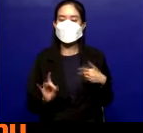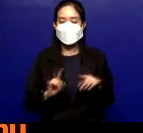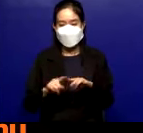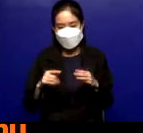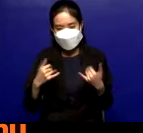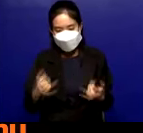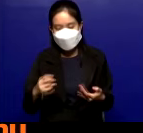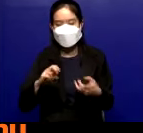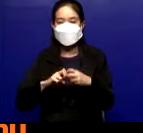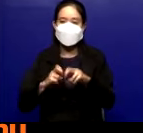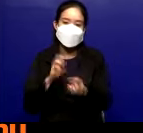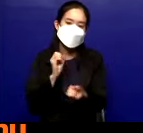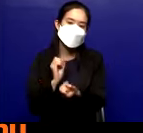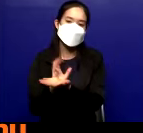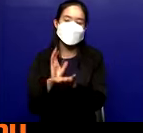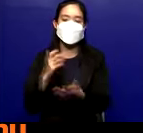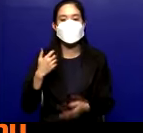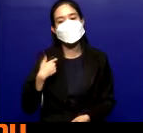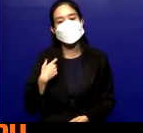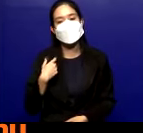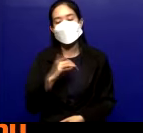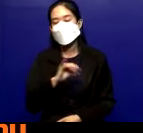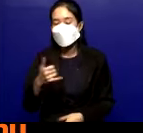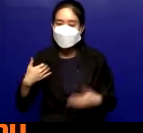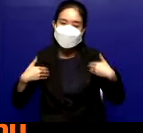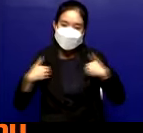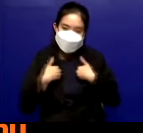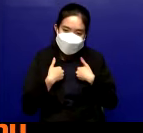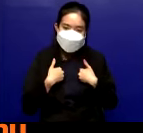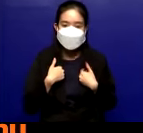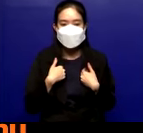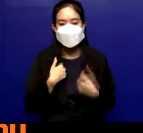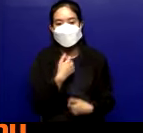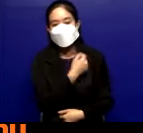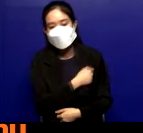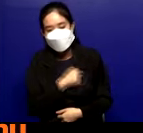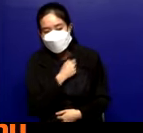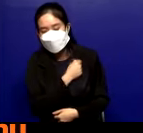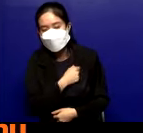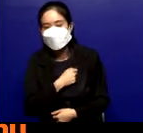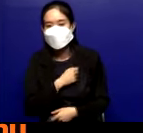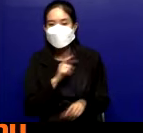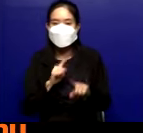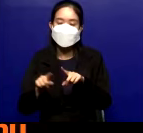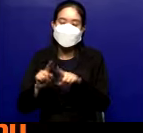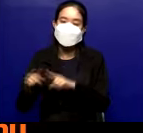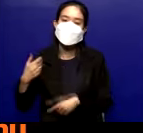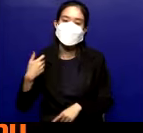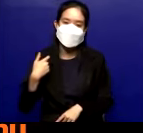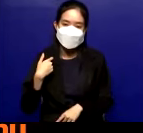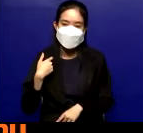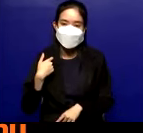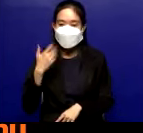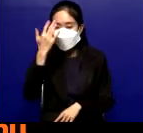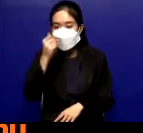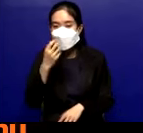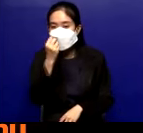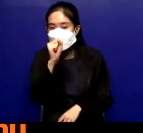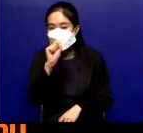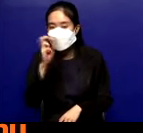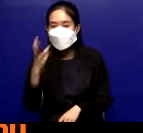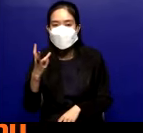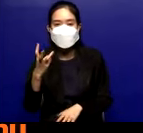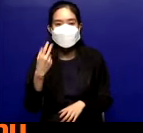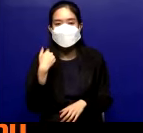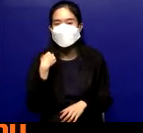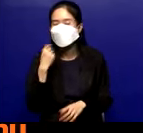ไม่น้อยที่กำลังหมดเรี่ยวแรงความหวังสุดท้ายที่จะเห็นสวัสดิการที่จะมาช่วยเหลือเยียวยาและสร้างความมั่น